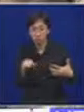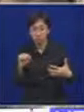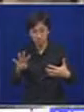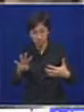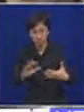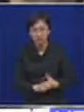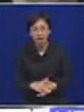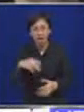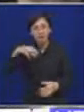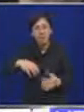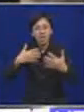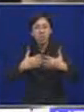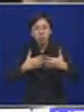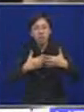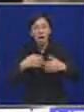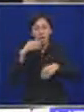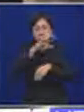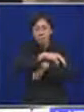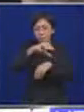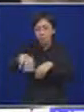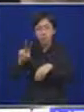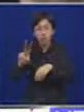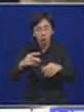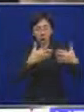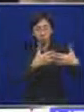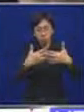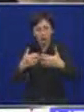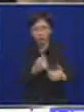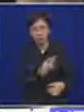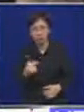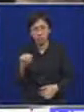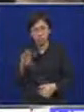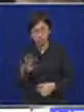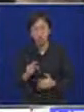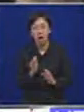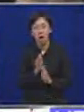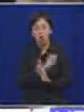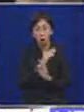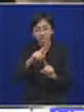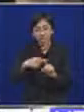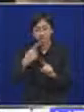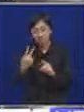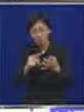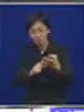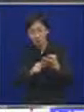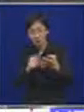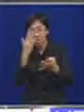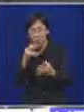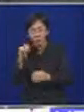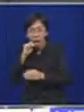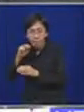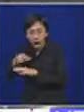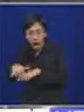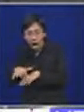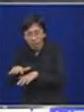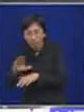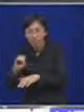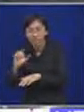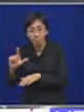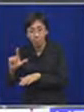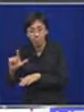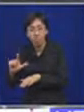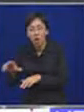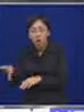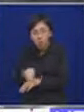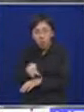ว้ในสถานีสูบน้ำทั้ง2แห่งให้แล้วเสร็จก่อนสิ้นเดือนกุมภาพันธ์นี้เพื่อนำน้ำจากแม่น้ำโขงจำนวนกว่า50ล้านลูกบาศก์เม